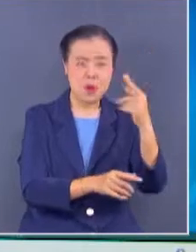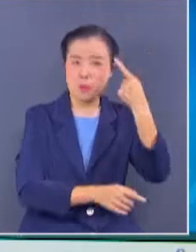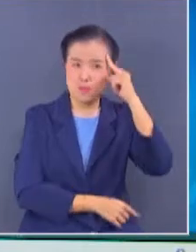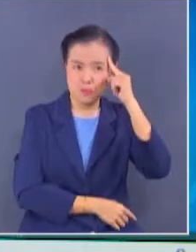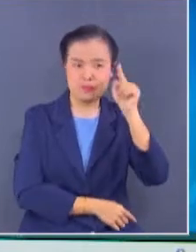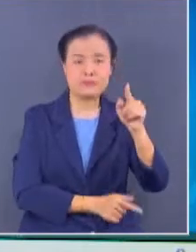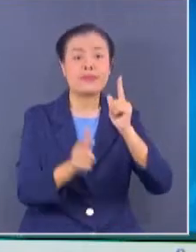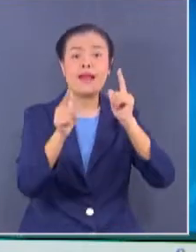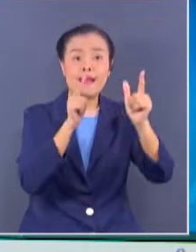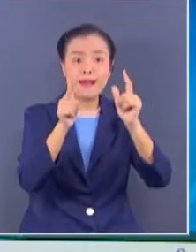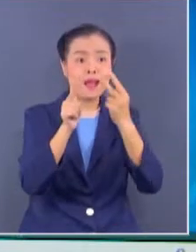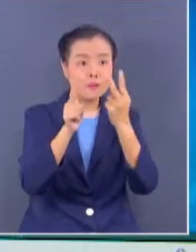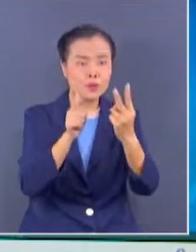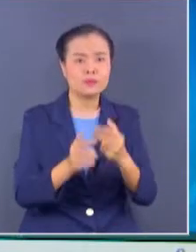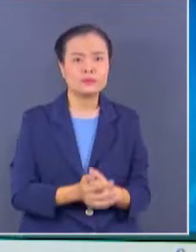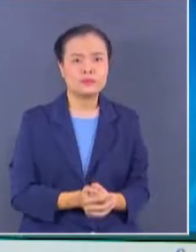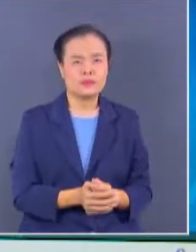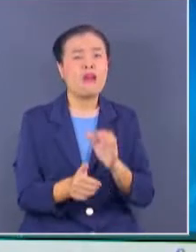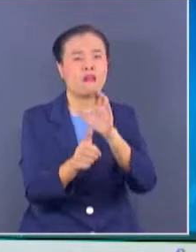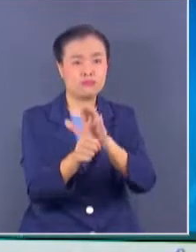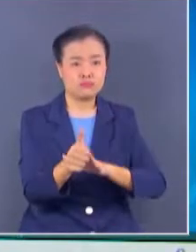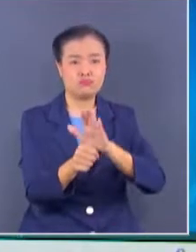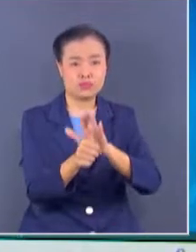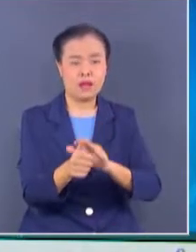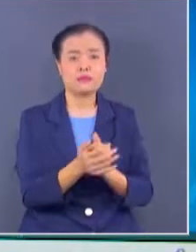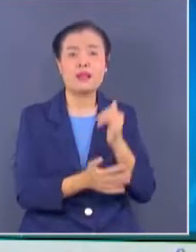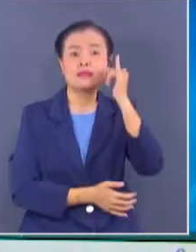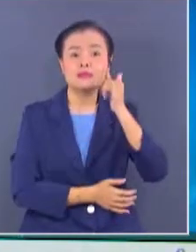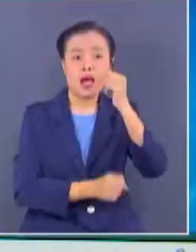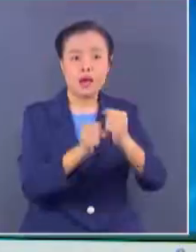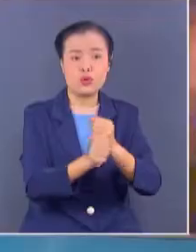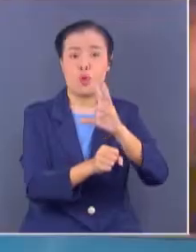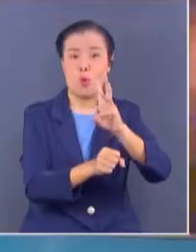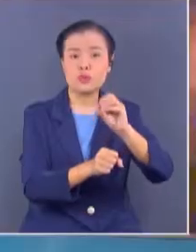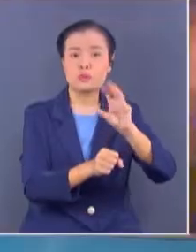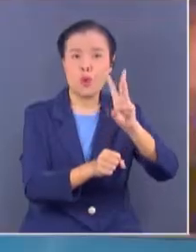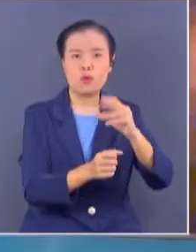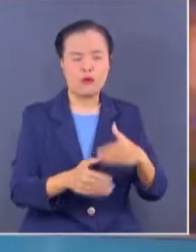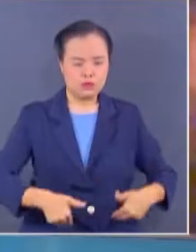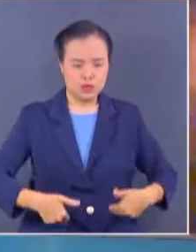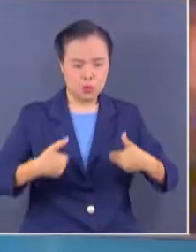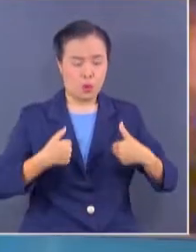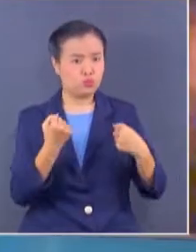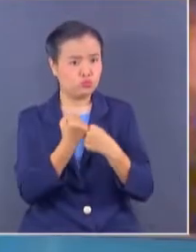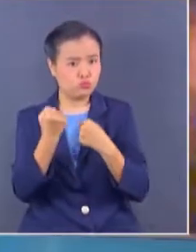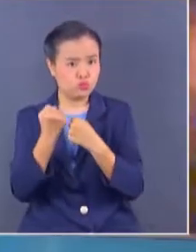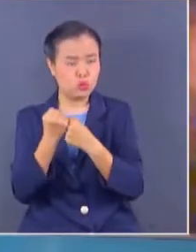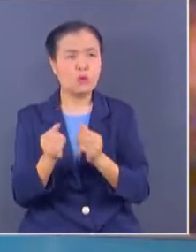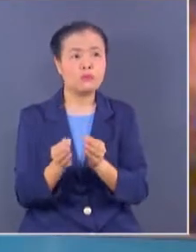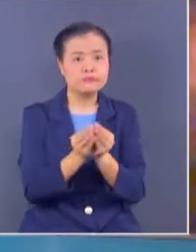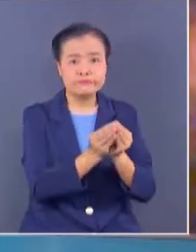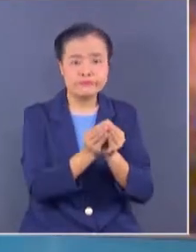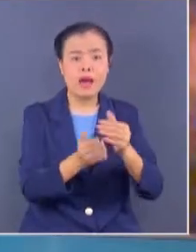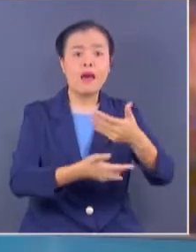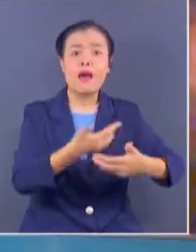ไปดูที่จังหวัดเลยครับคุณผู้ชมครับเหตุการณ์นี้ก็น่าสงสารครับเป็นคุณยายวัย66ปีสู้ชีวิตนะครับด้วยการทำอาหาร